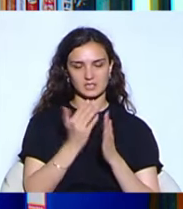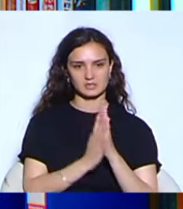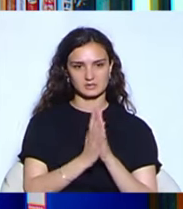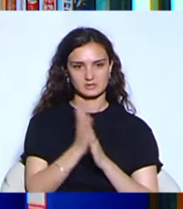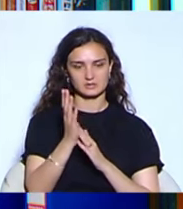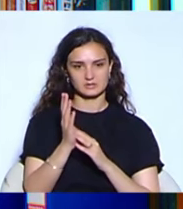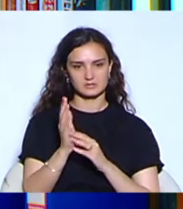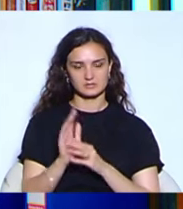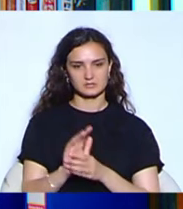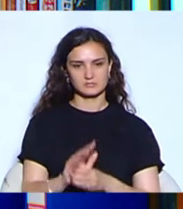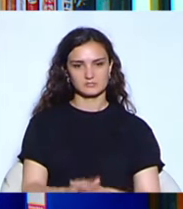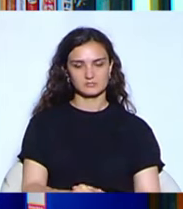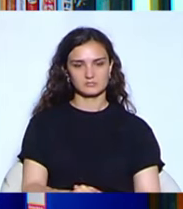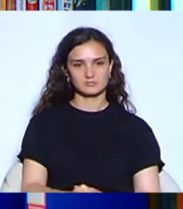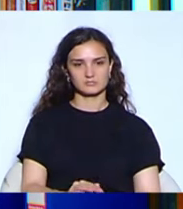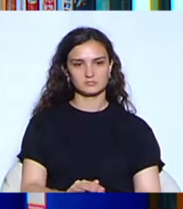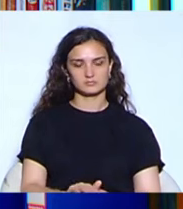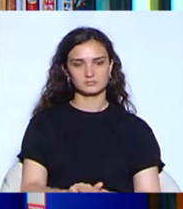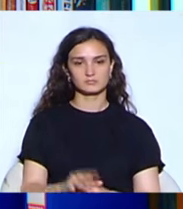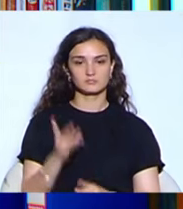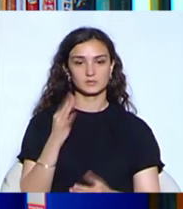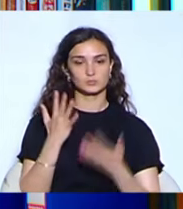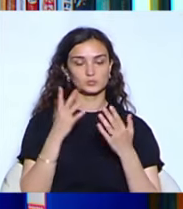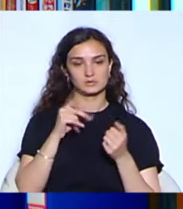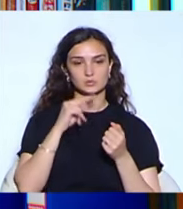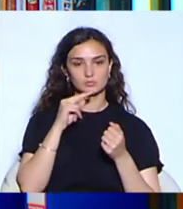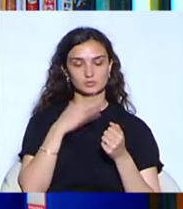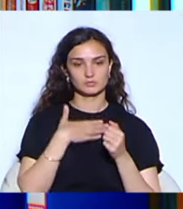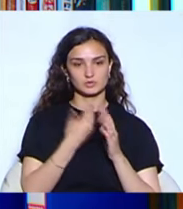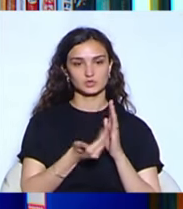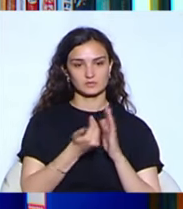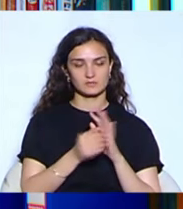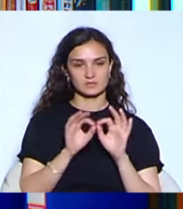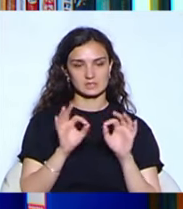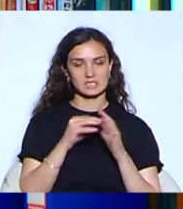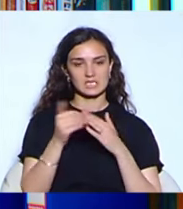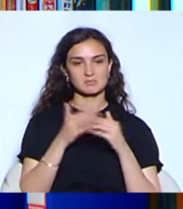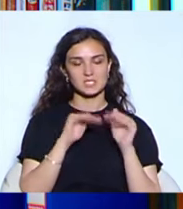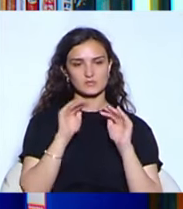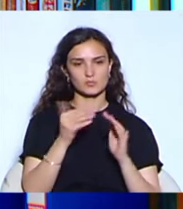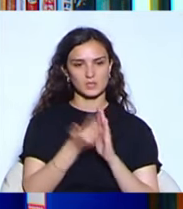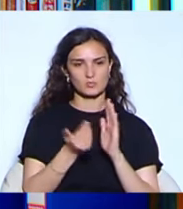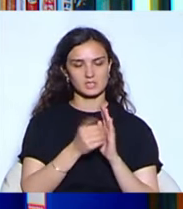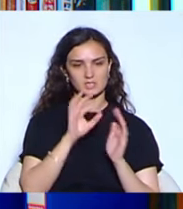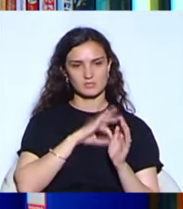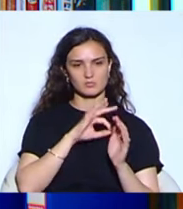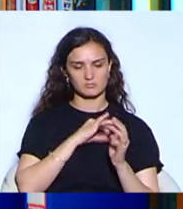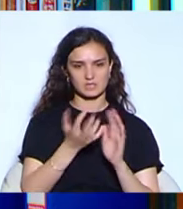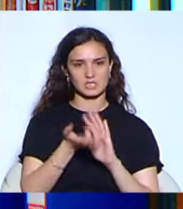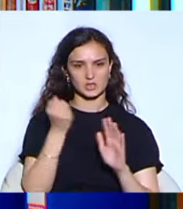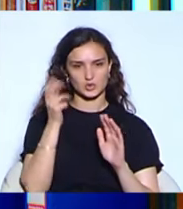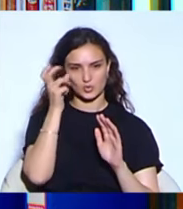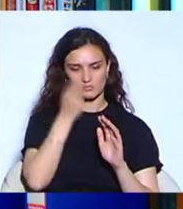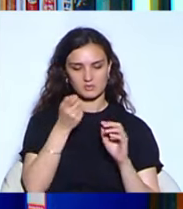ამოწერილია ნიადაგიდან. მაგრამ თუ თქვენ გაითვალისწინებთ ჩემს რჩევას და ხელმისაწვდომ რეკომენდაციას გამოიყენებთ, აიღეთ